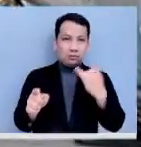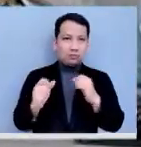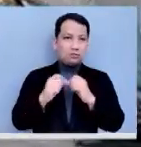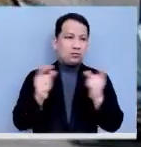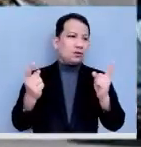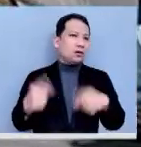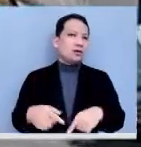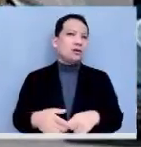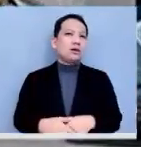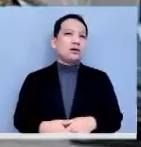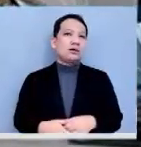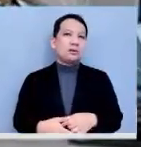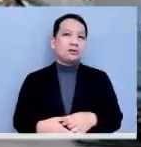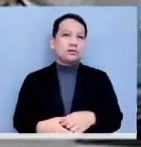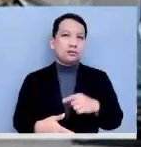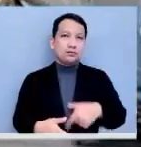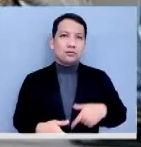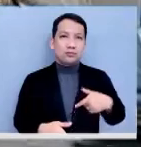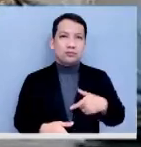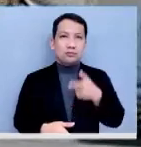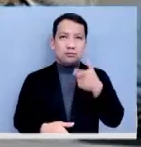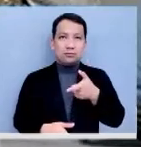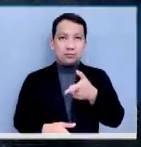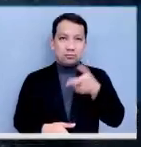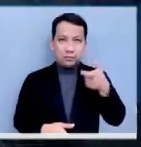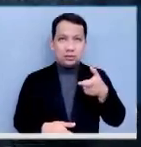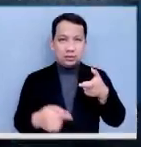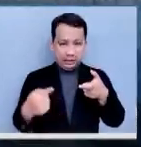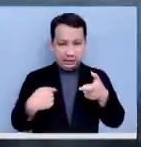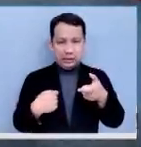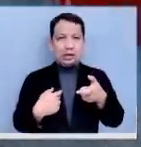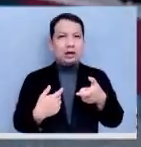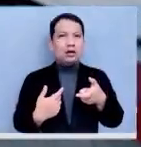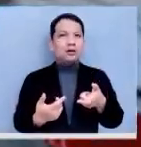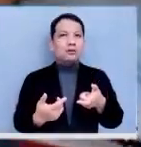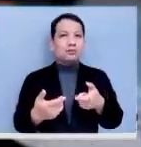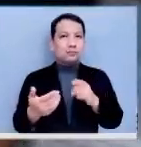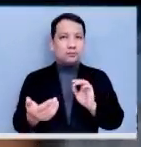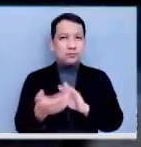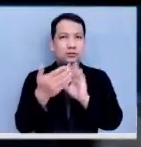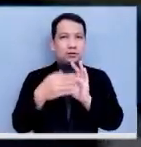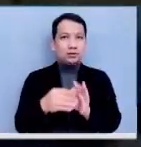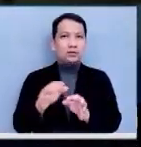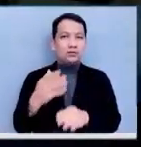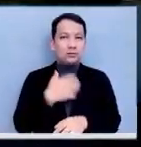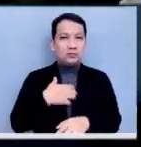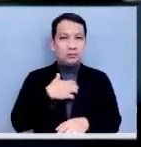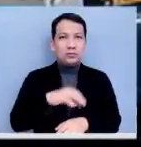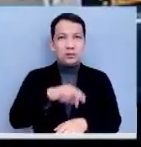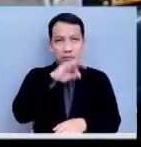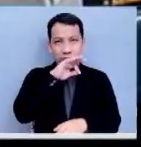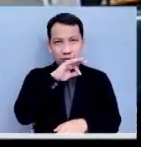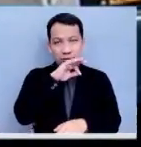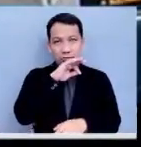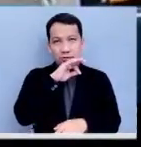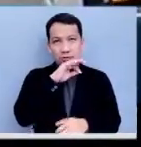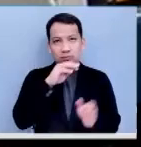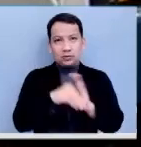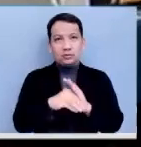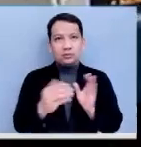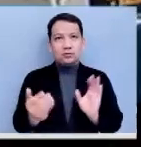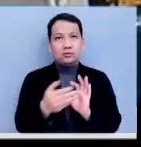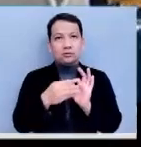kanina. Sana nga papuputokan ko lang siya, tinamaan naman pala. Mahaharap ang suspect sa reklamong frustrated homicide at